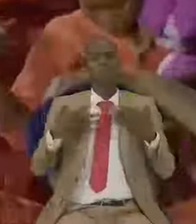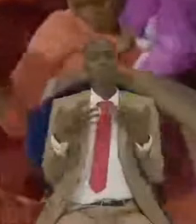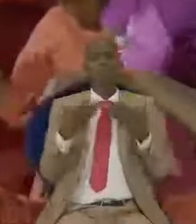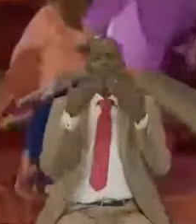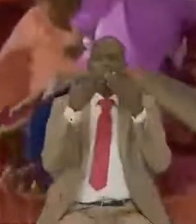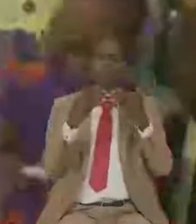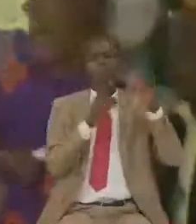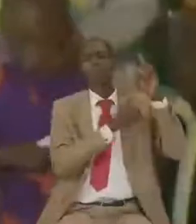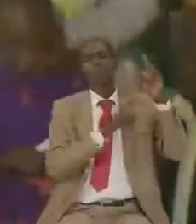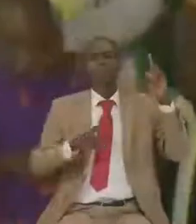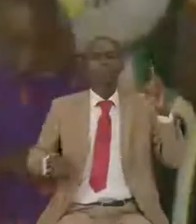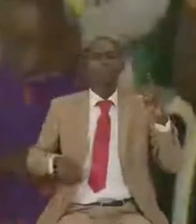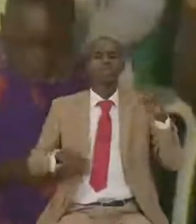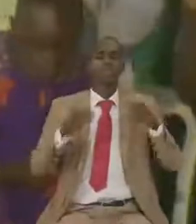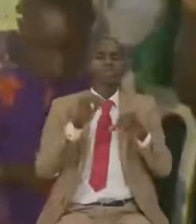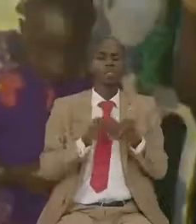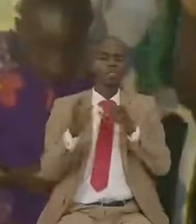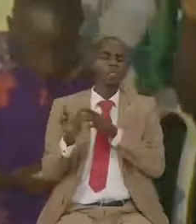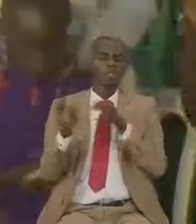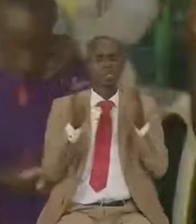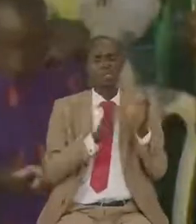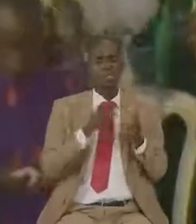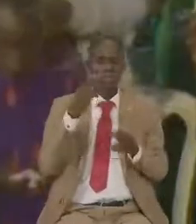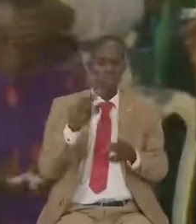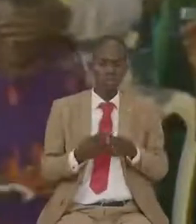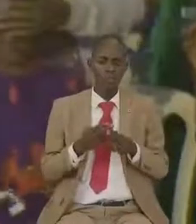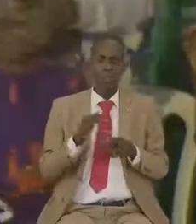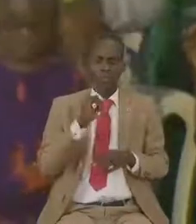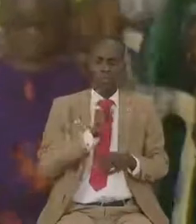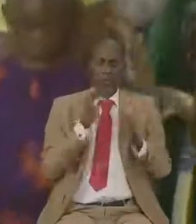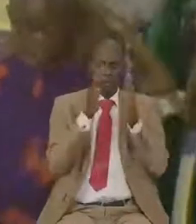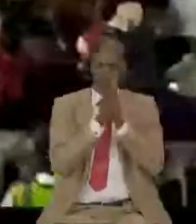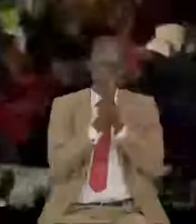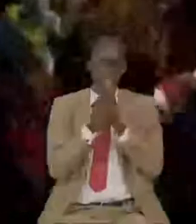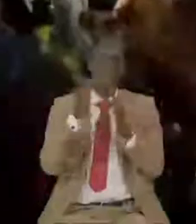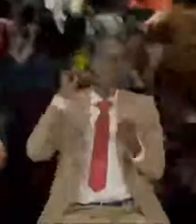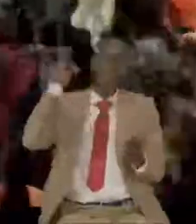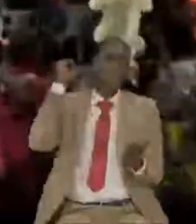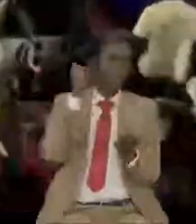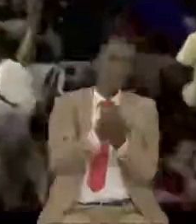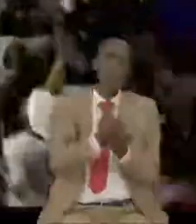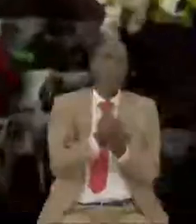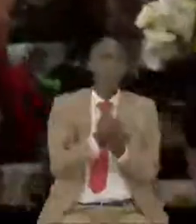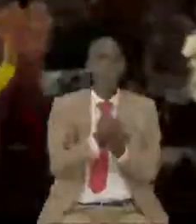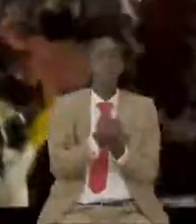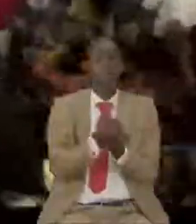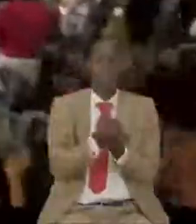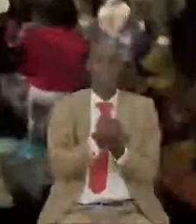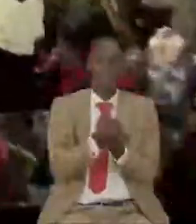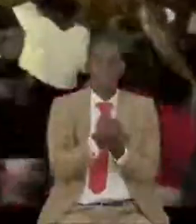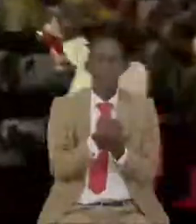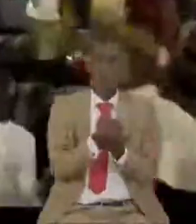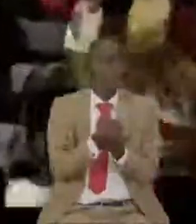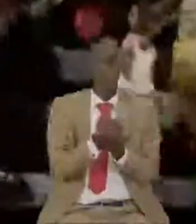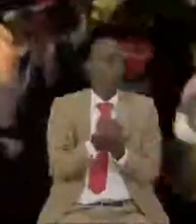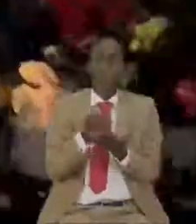Et confirme cette puissance de miracle dans chaque vie. Nous te remercions, Seigneur, au nom puissant de Jésus,